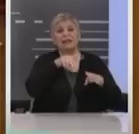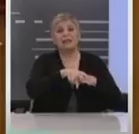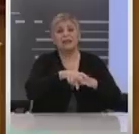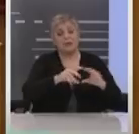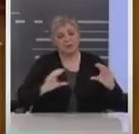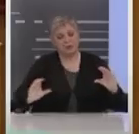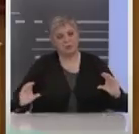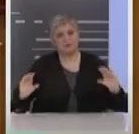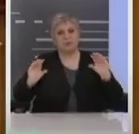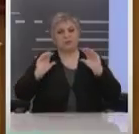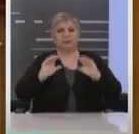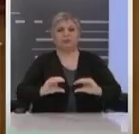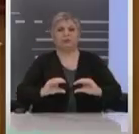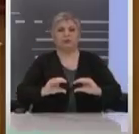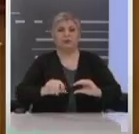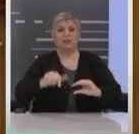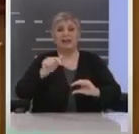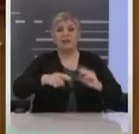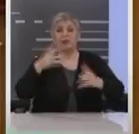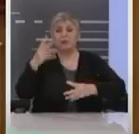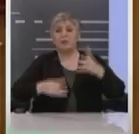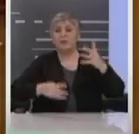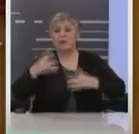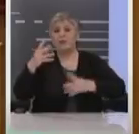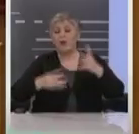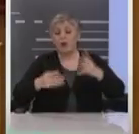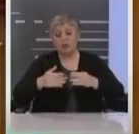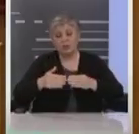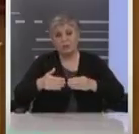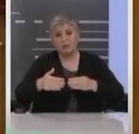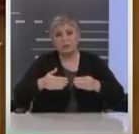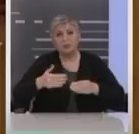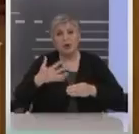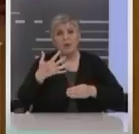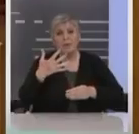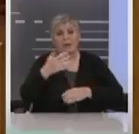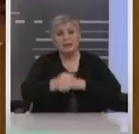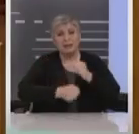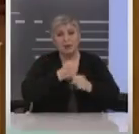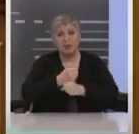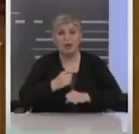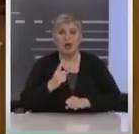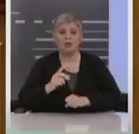Συνολικού ορίζοντα, συνολικού προϋπολογισμού σε βάθος πενταετίας 1 δισεκατομμυρίου ευρώ.